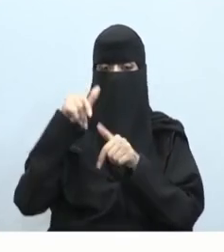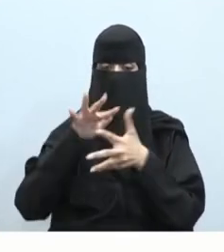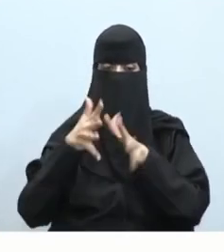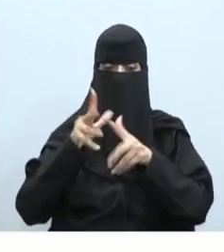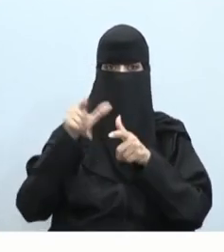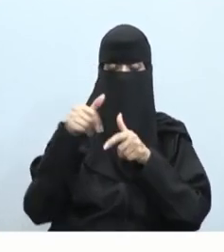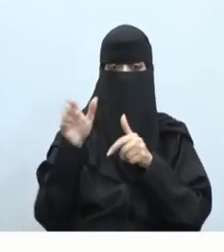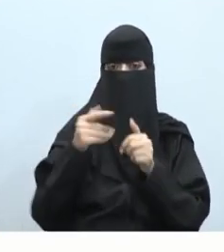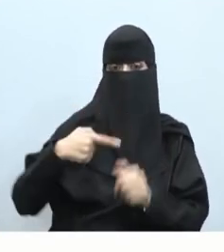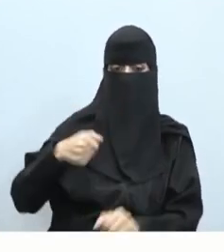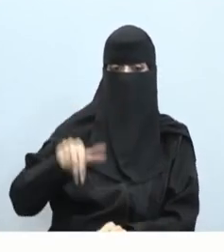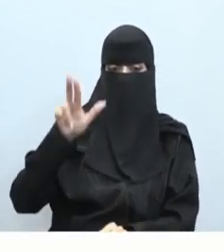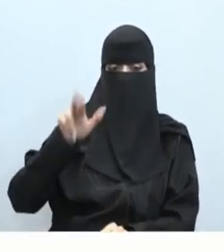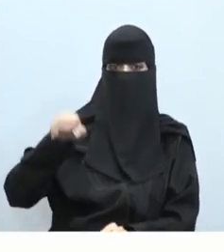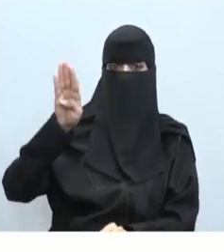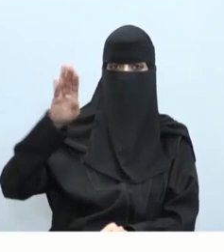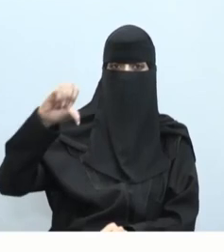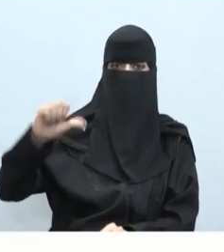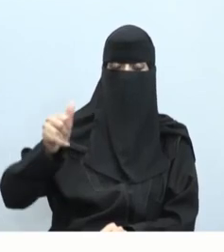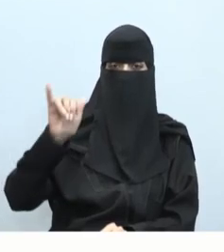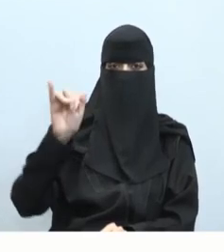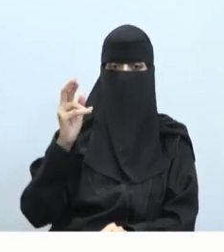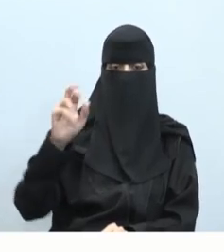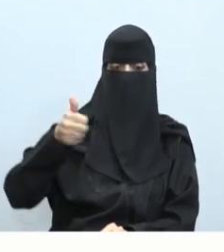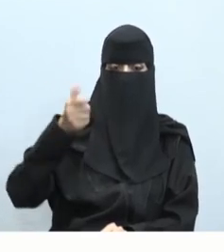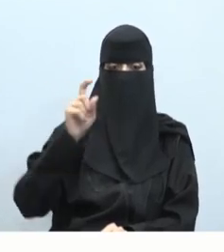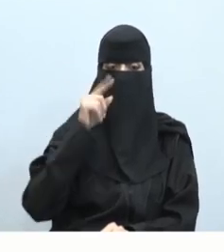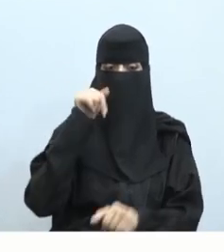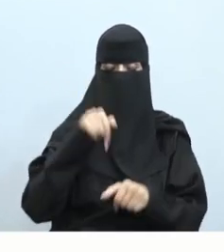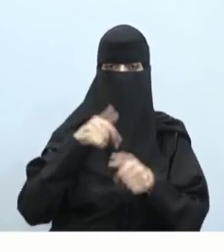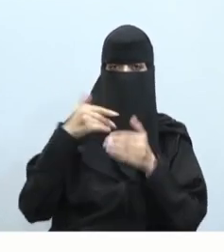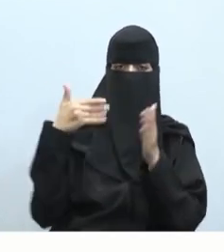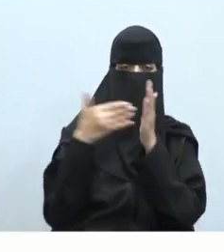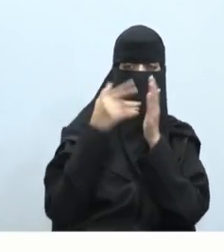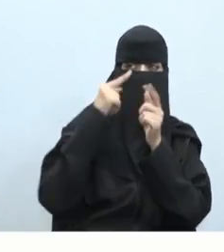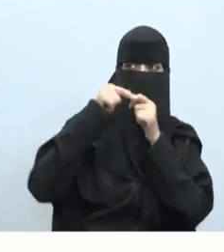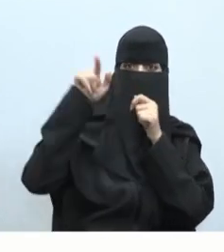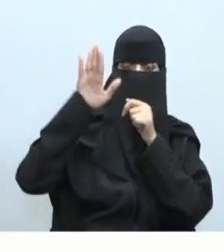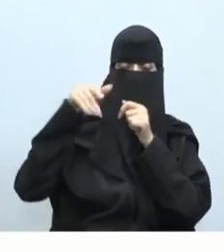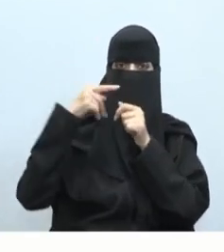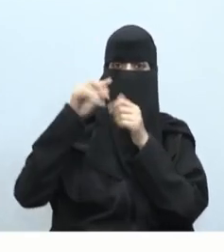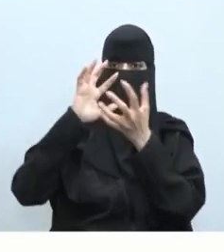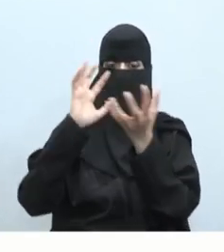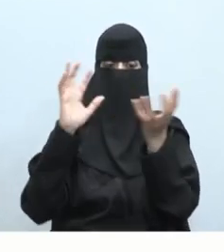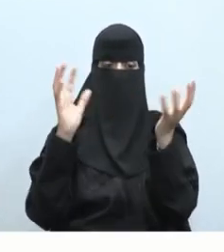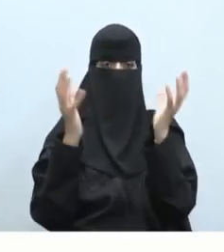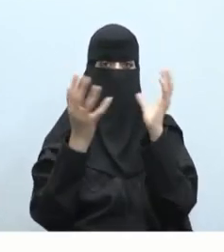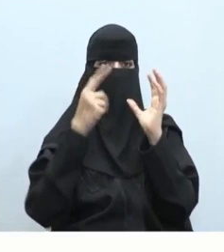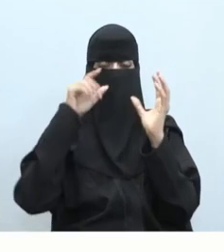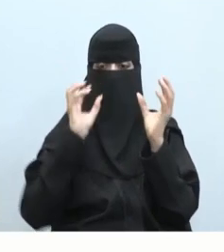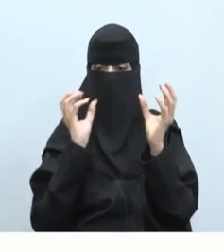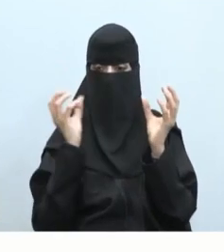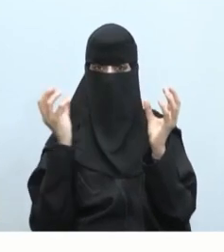الاجرام التي تظهر في نهايه الكون المرئي والنجوم ممتازين احسنتم هي